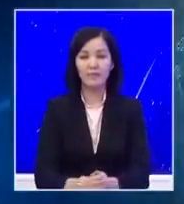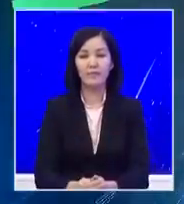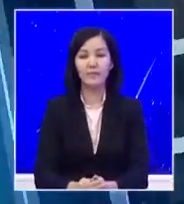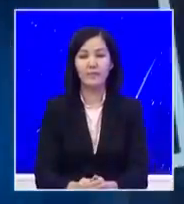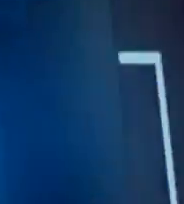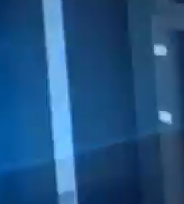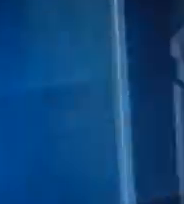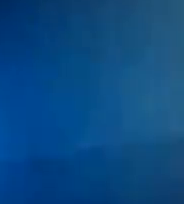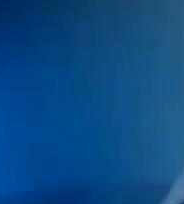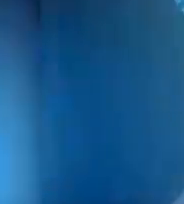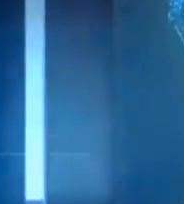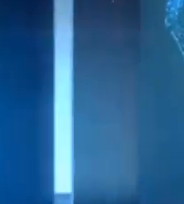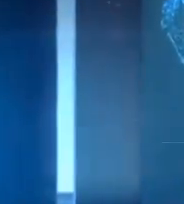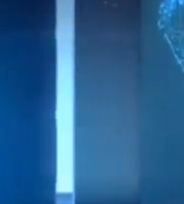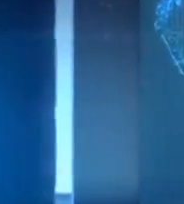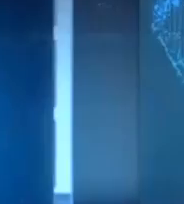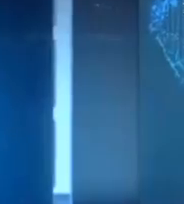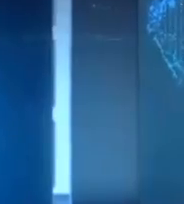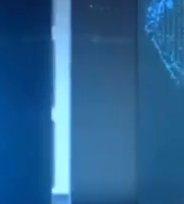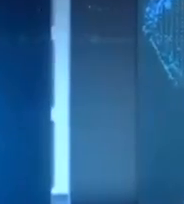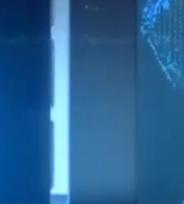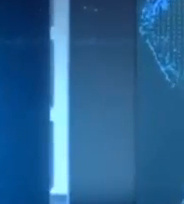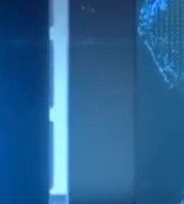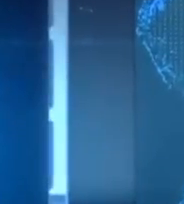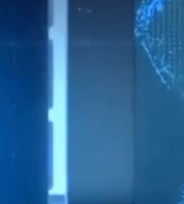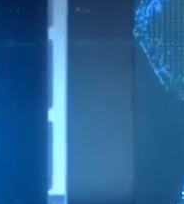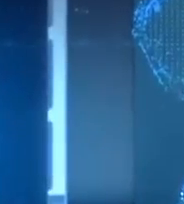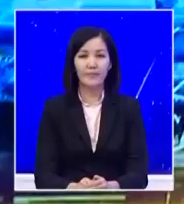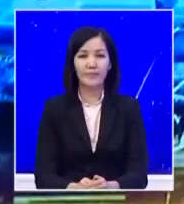Қыдырбайқызы, Ержан Дүйсен, Жетісу телеарнасы, Алакөл ауданынан.